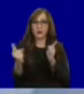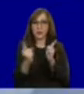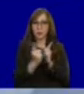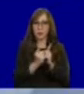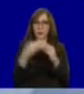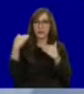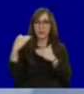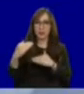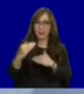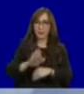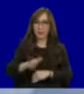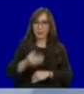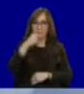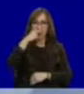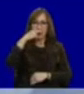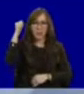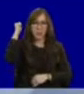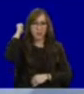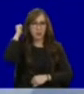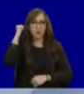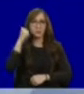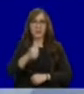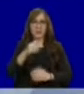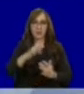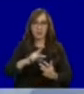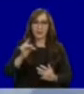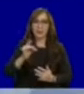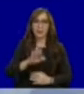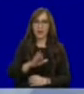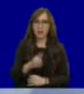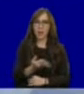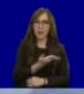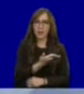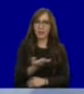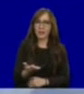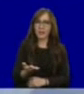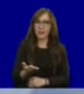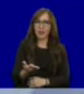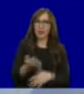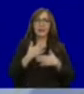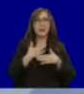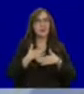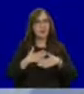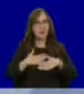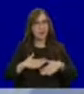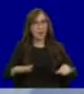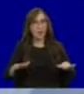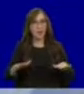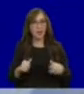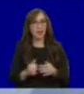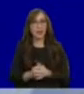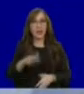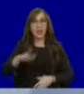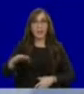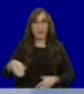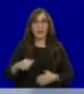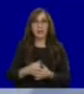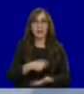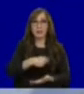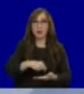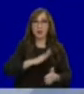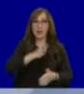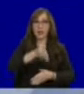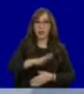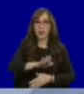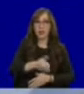Tetapi orang tua boleh memilih apakah mereka nyaman mengirim anaknya ke sekolah apa tidak. Jadinya ujung-ujungnya per anak keputusan ini